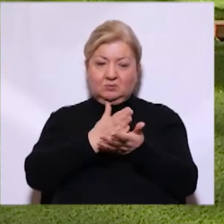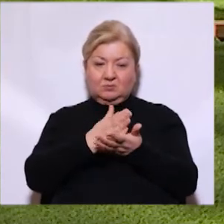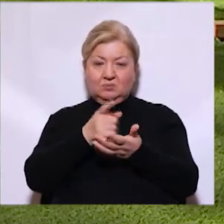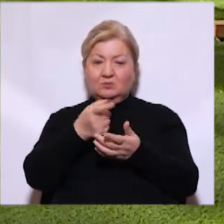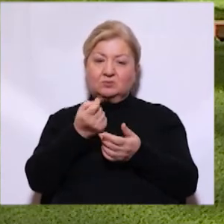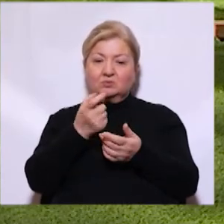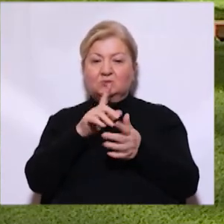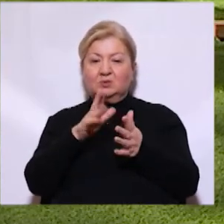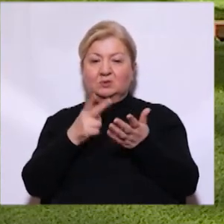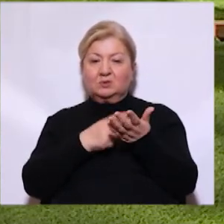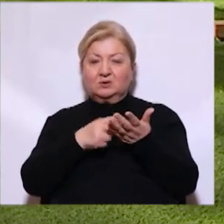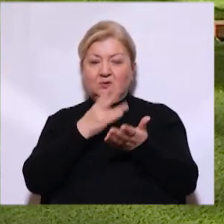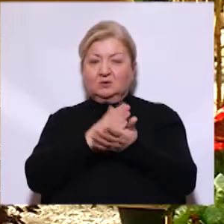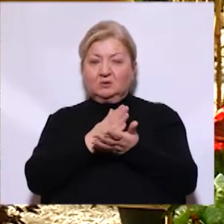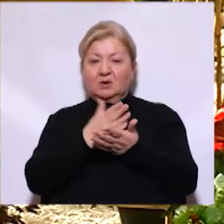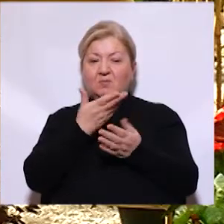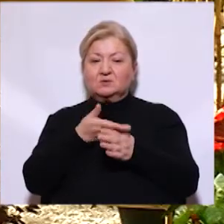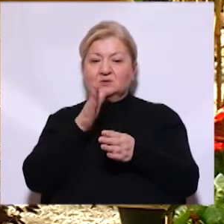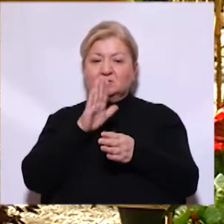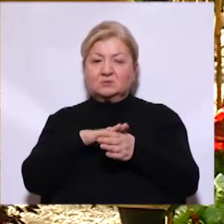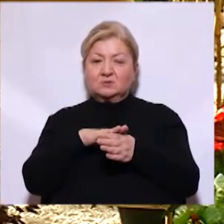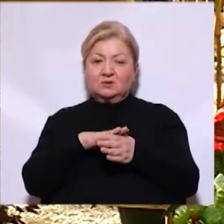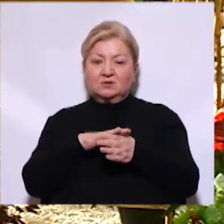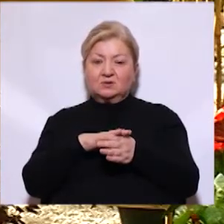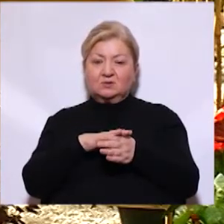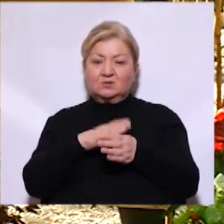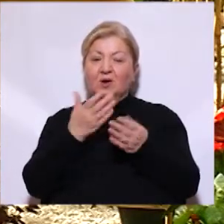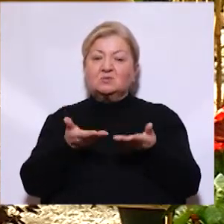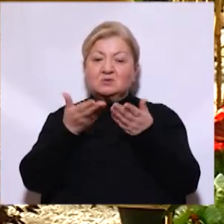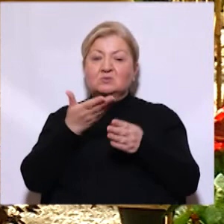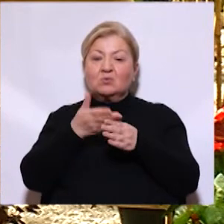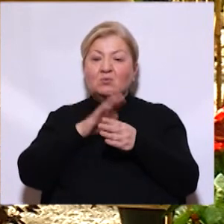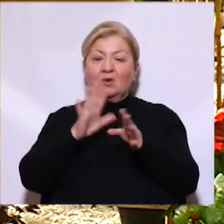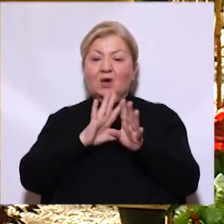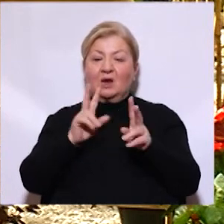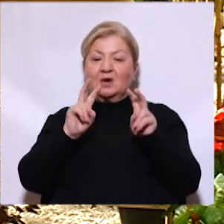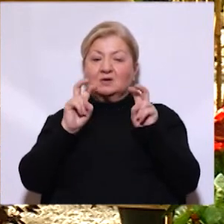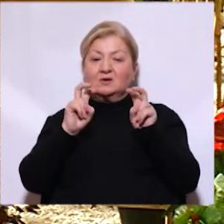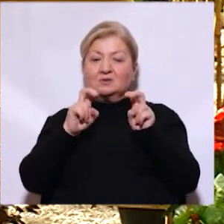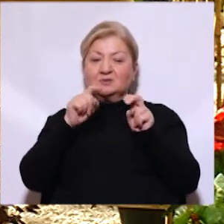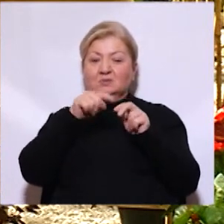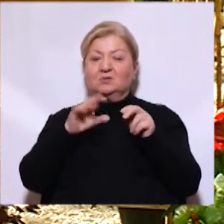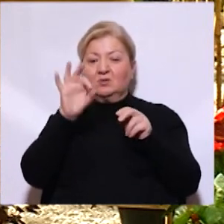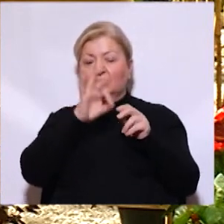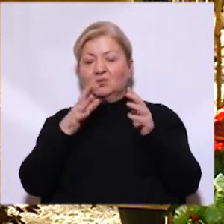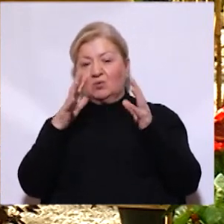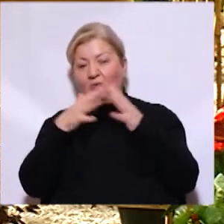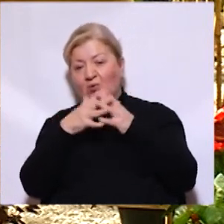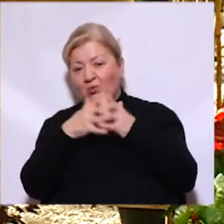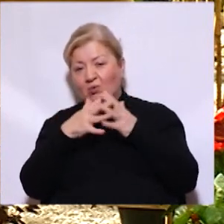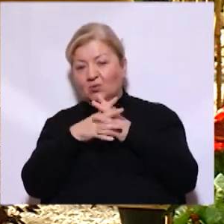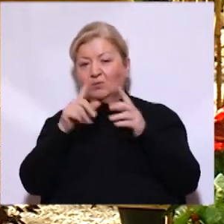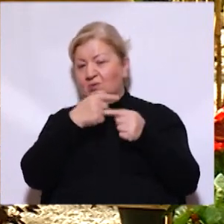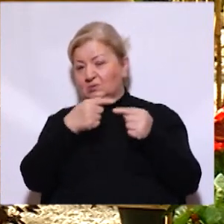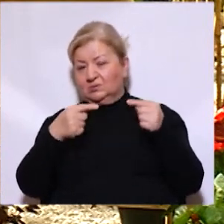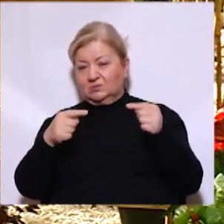მაქვს. ცოტა ისეთი ციგნები არის, რაღაცა ძიმე, ეს არა წონით, არამედ თემატიკით, ხო, რაღაცა ომის თემატიკა